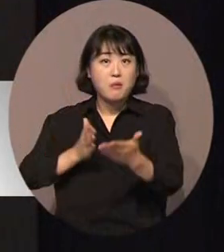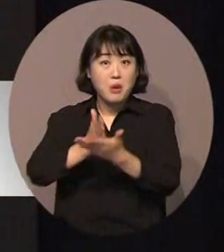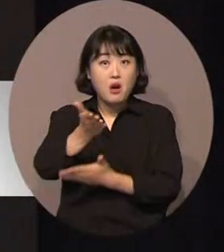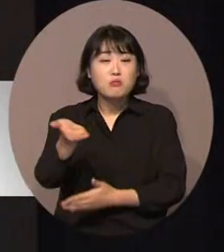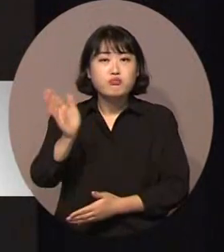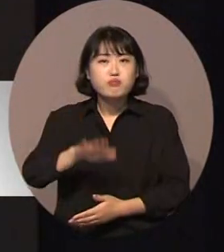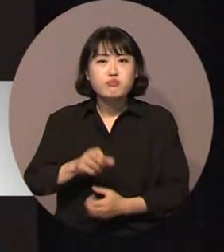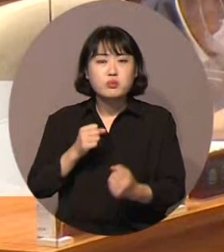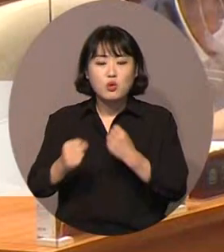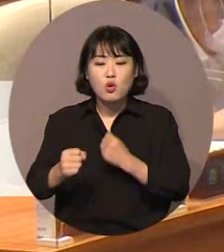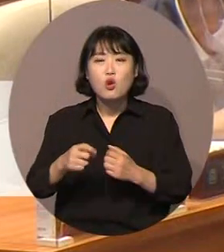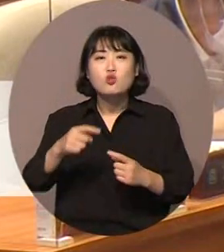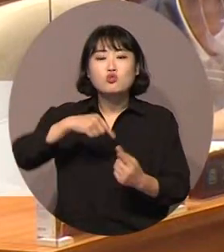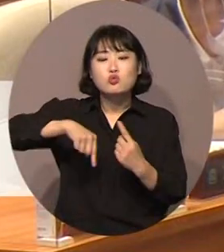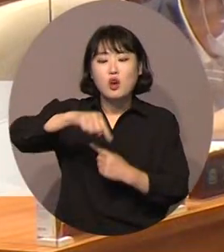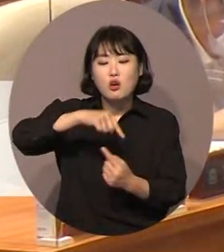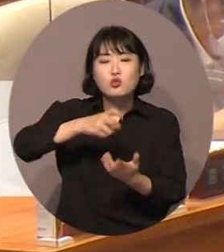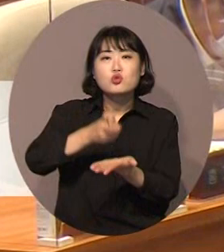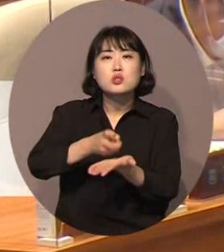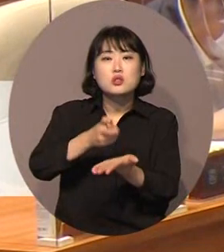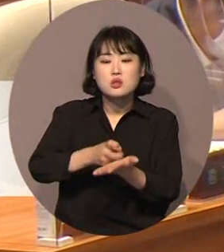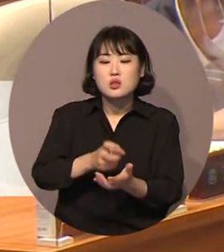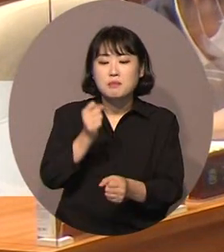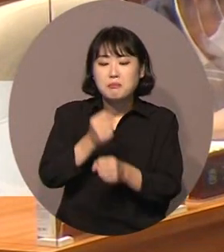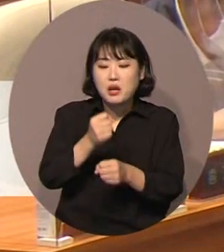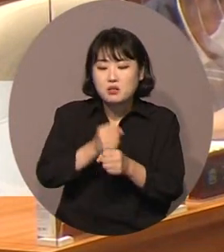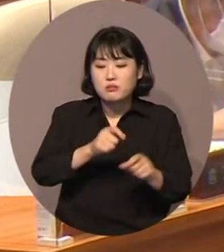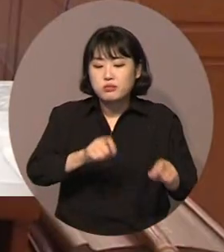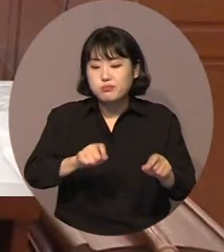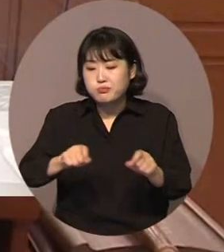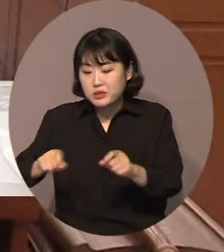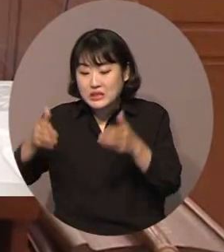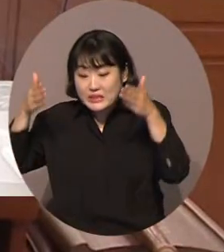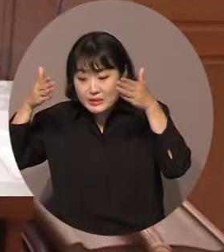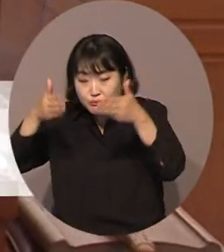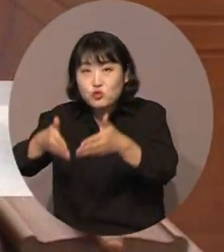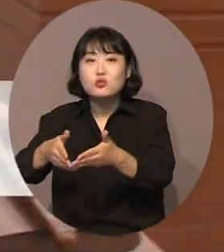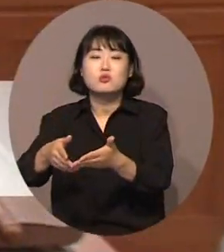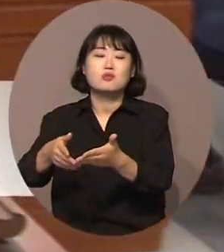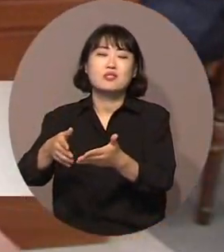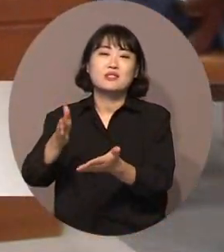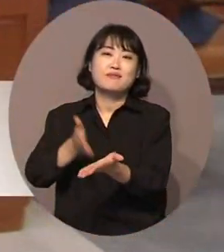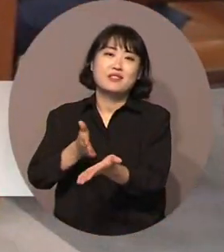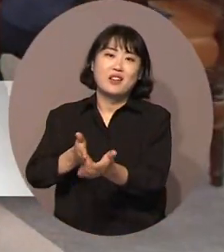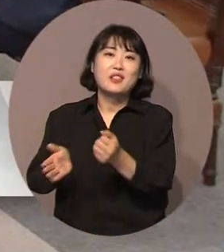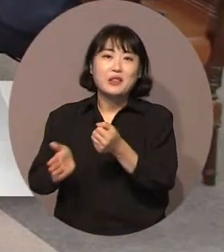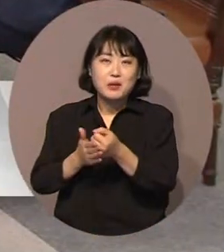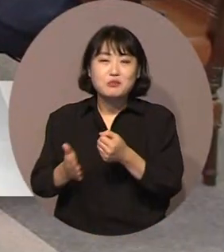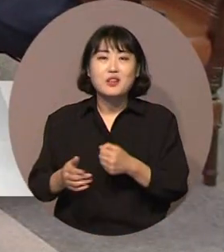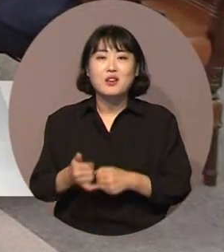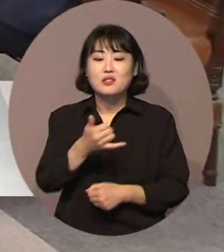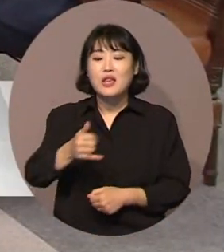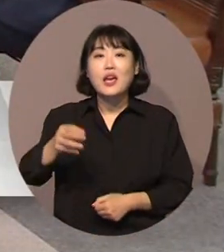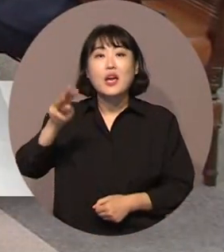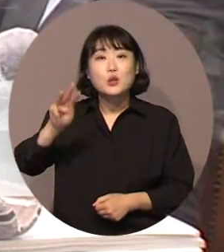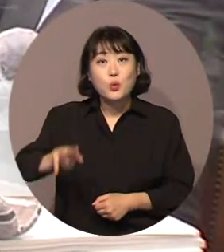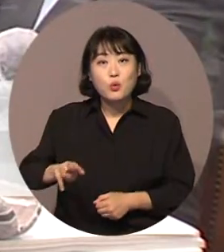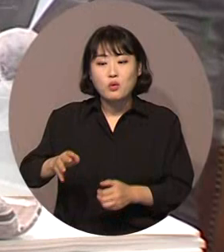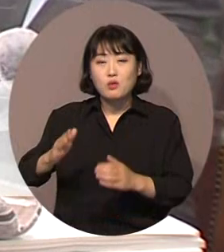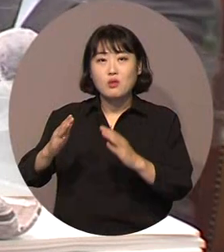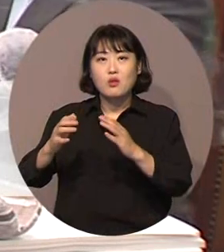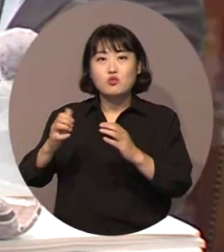실행할 국회 운영규칙 재정이 미뤄지고 있는 현실을 집중 취재한 해당 보도가 세종의사당 설립을 통한